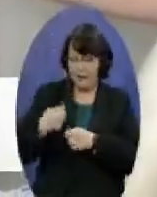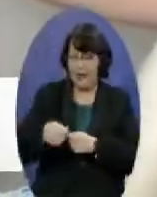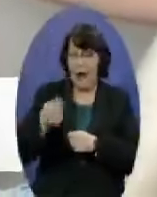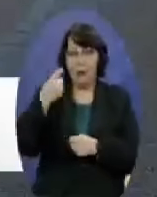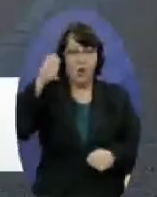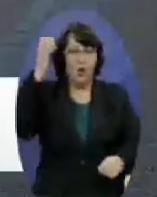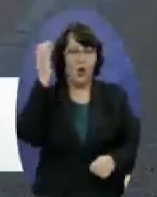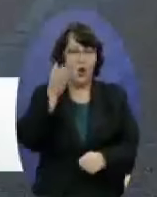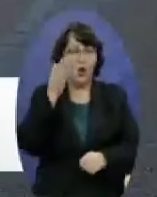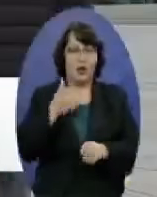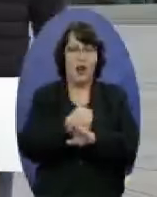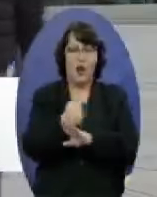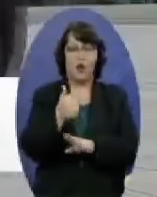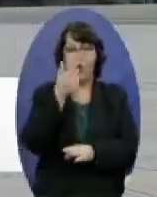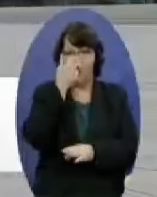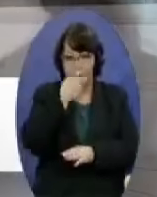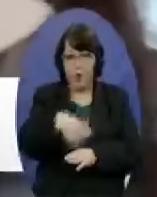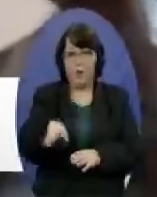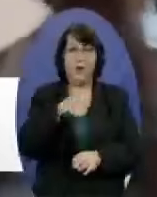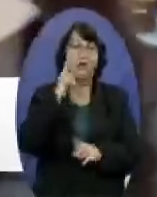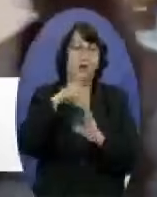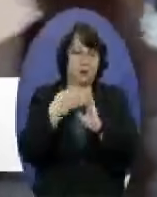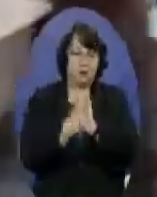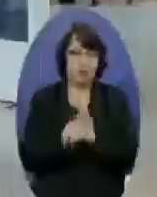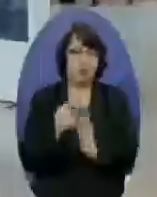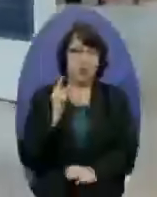залуу гэр бүл гэж хэлж байна.